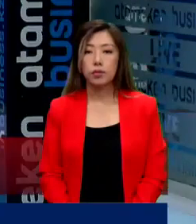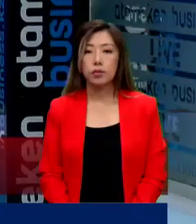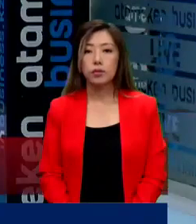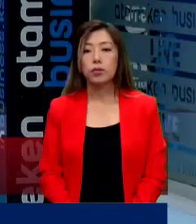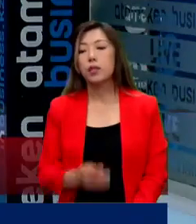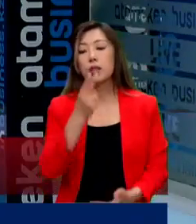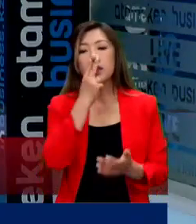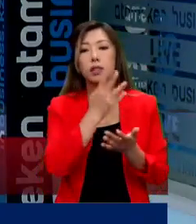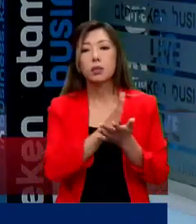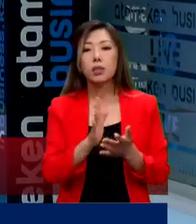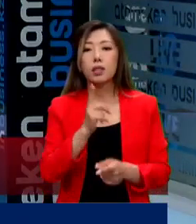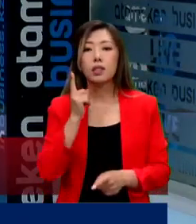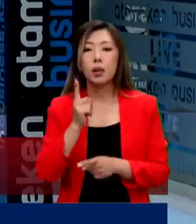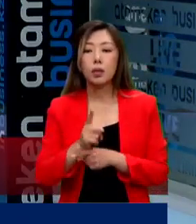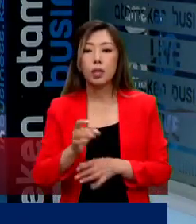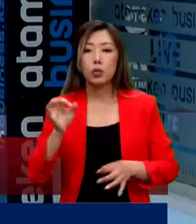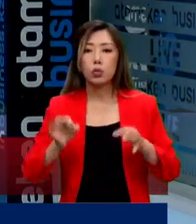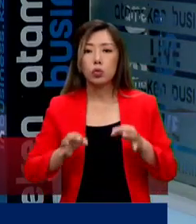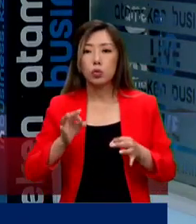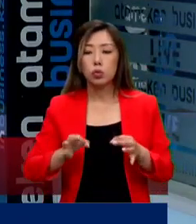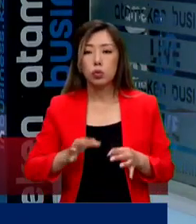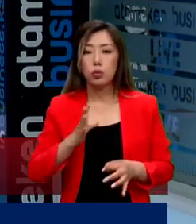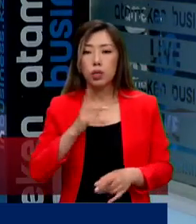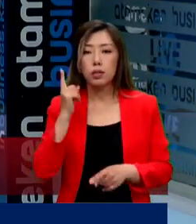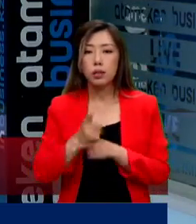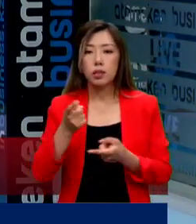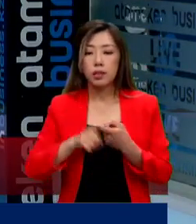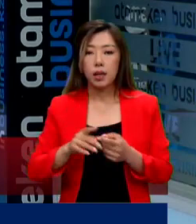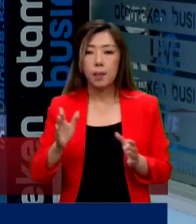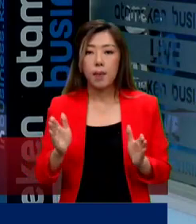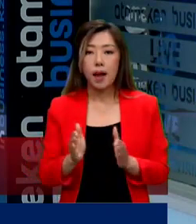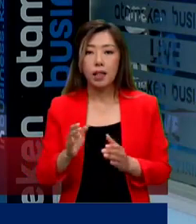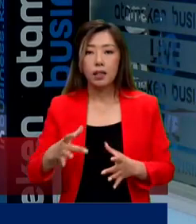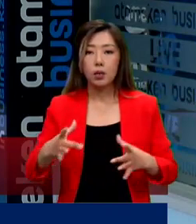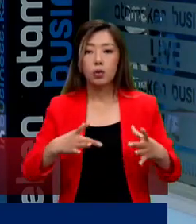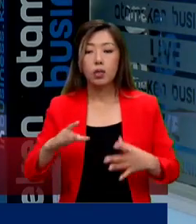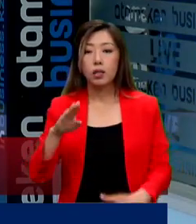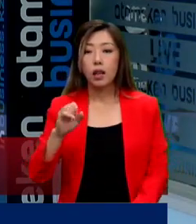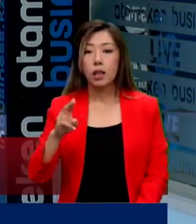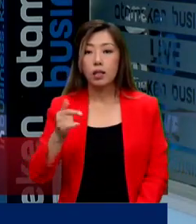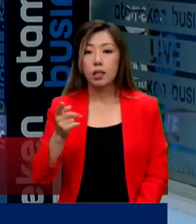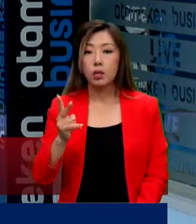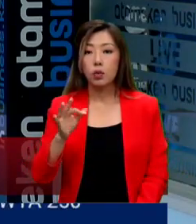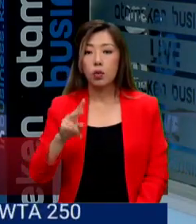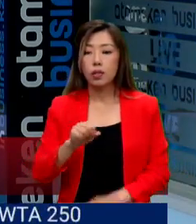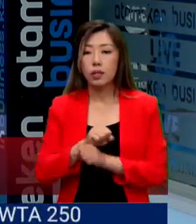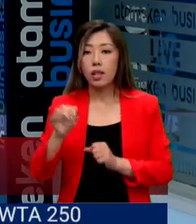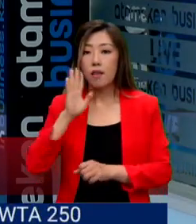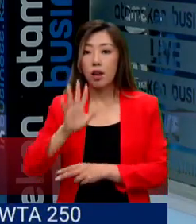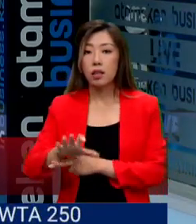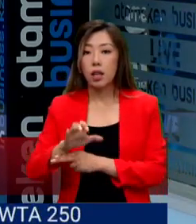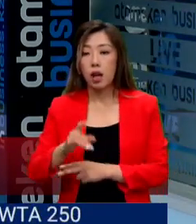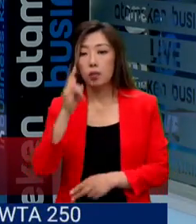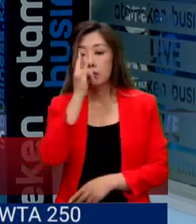Несмотря на запрет суда осушать Малый Талдыколь, строители продолжают это делать. Это подтверждают члены инициативной группы СОС Талдыколь и местные